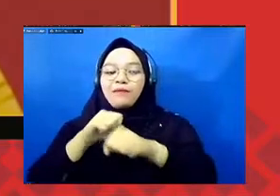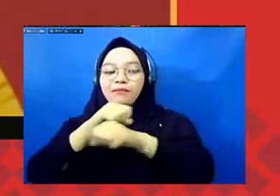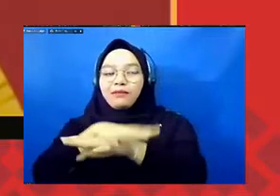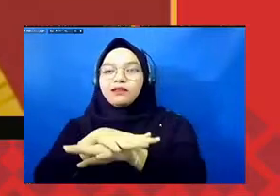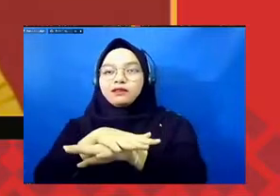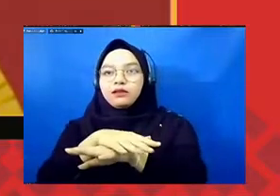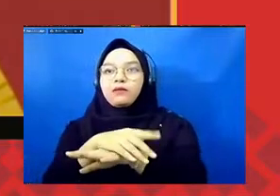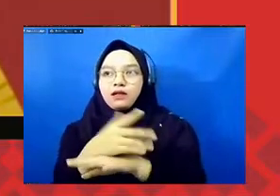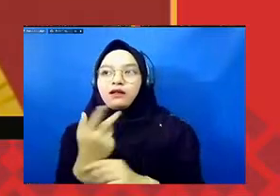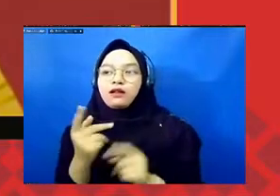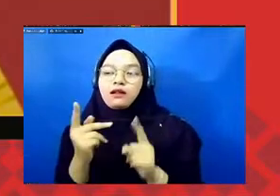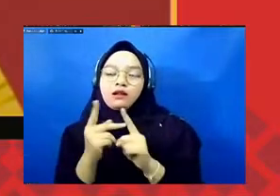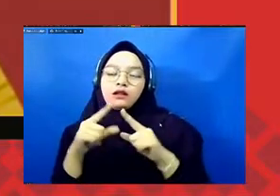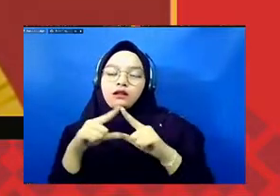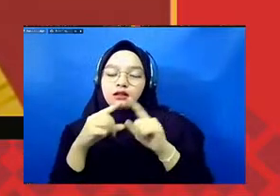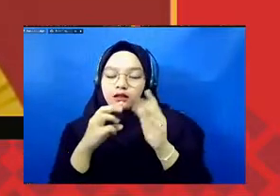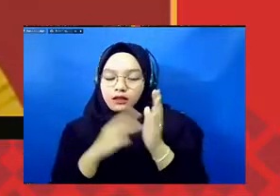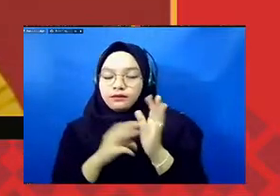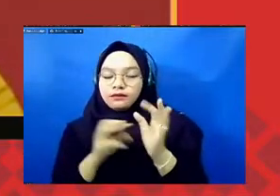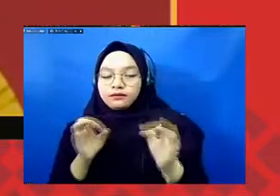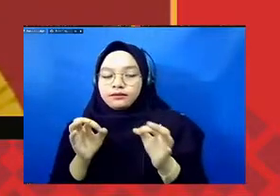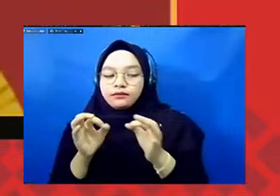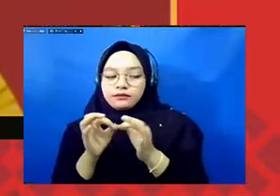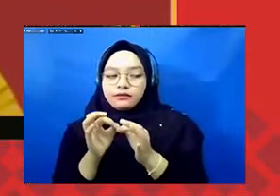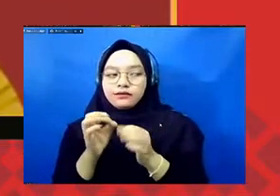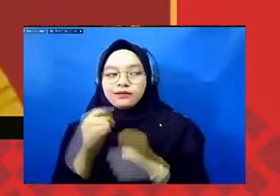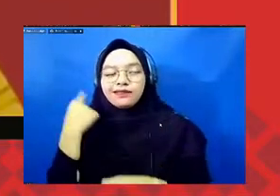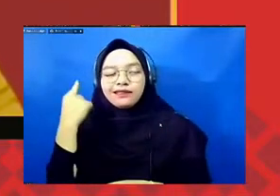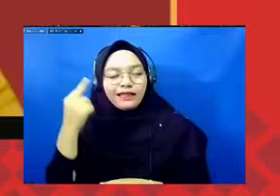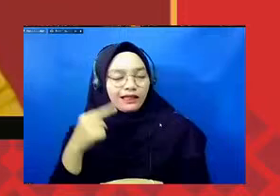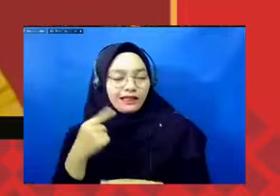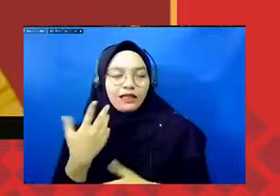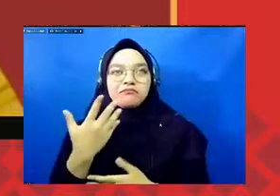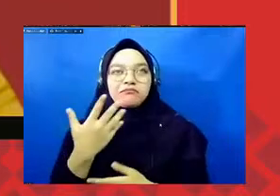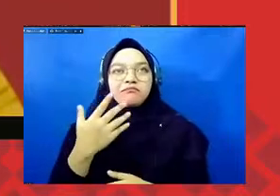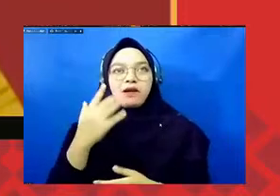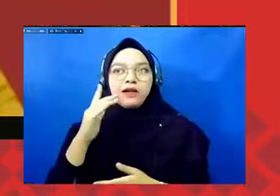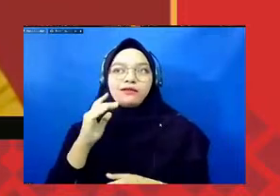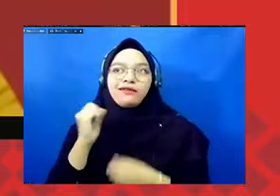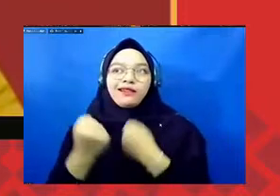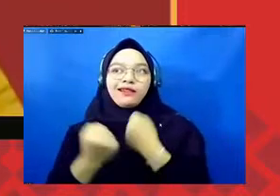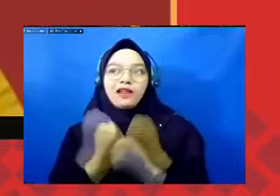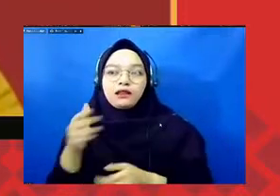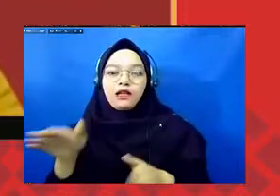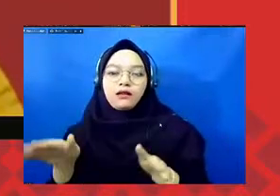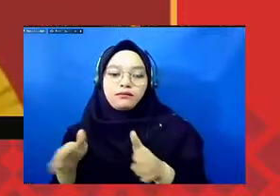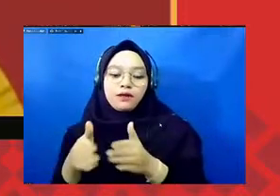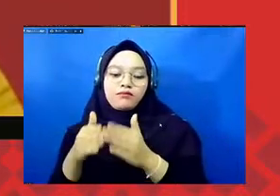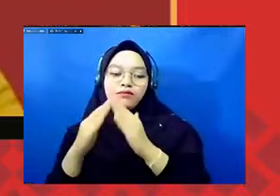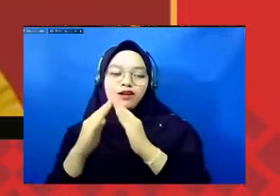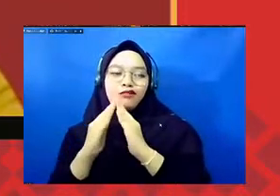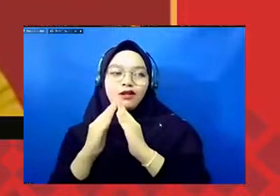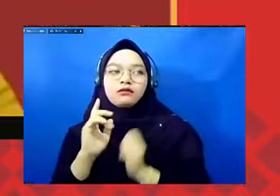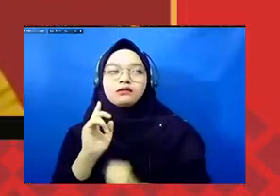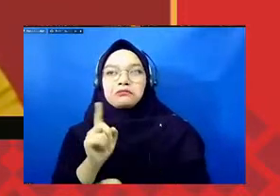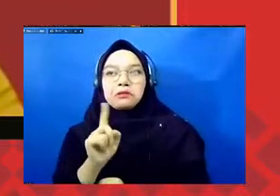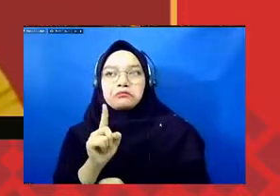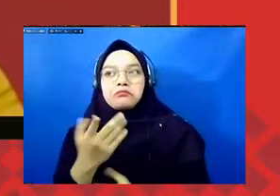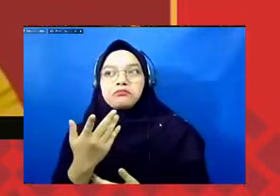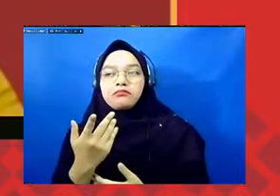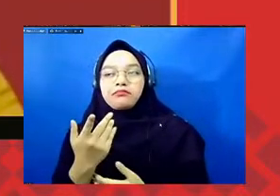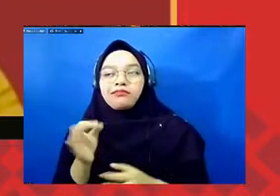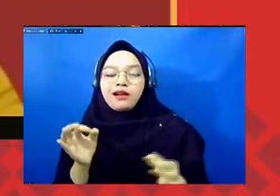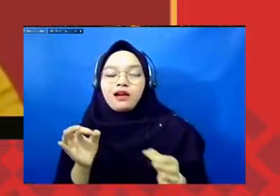mengimplementasikan human rights business approach ini di setiap lini pembangunan. Karena human rights approach